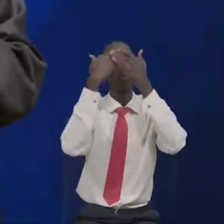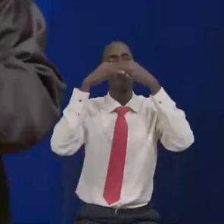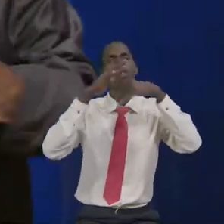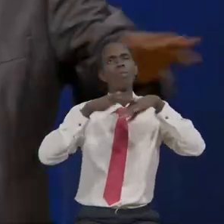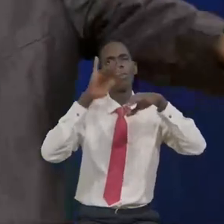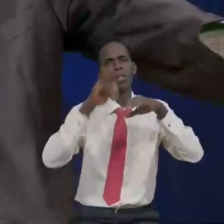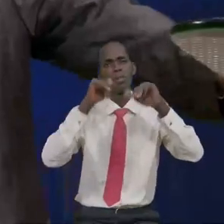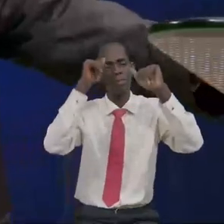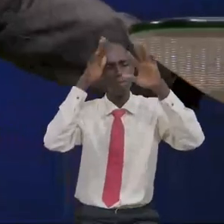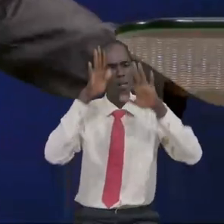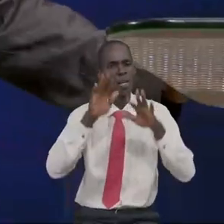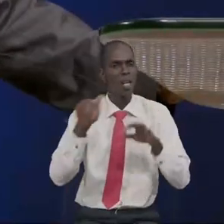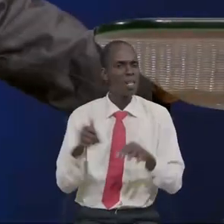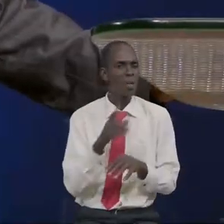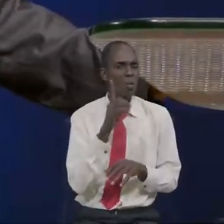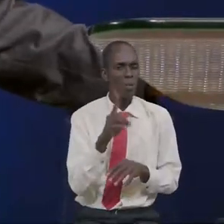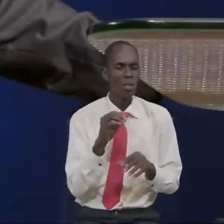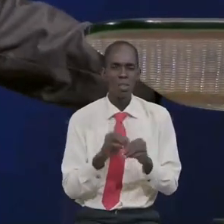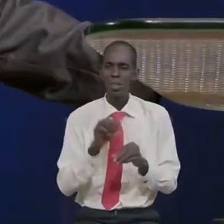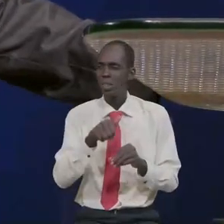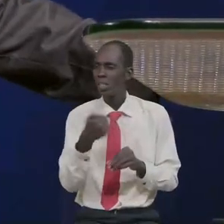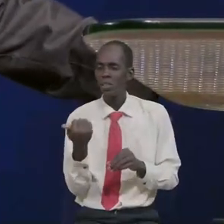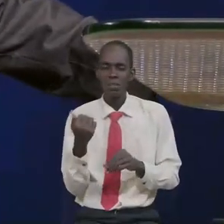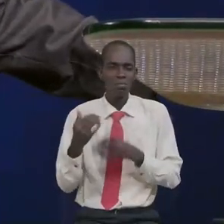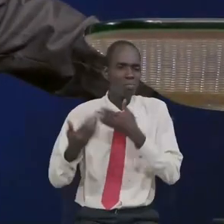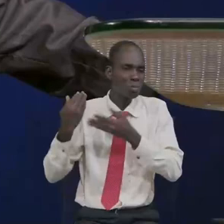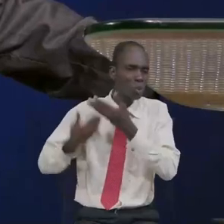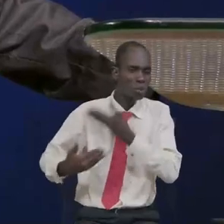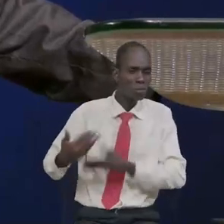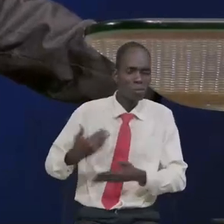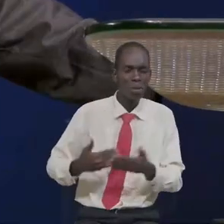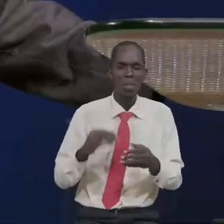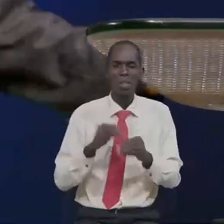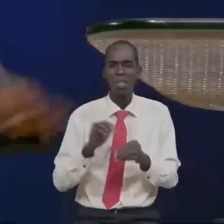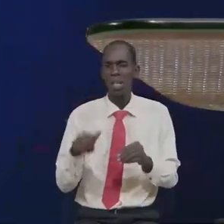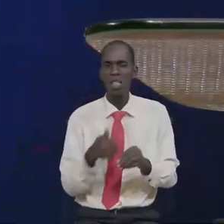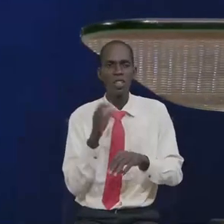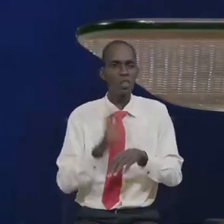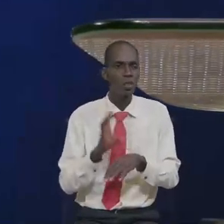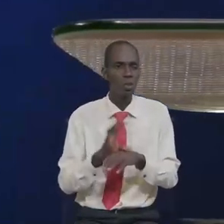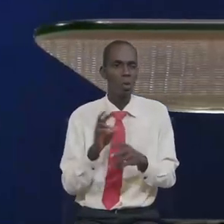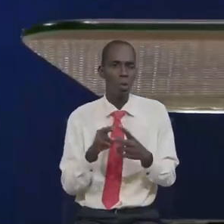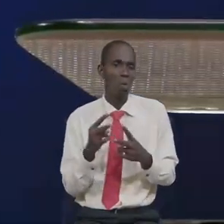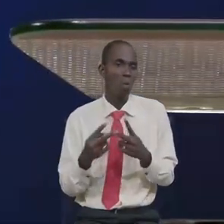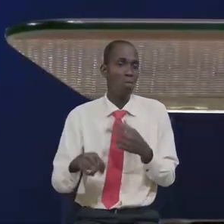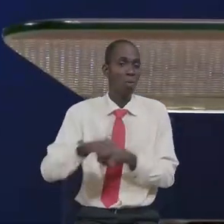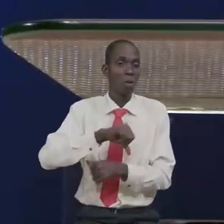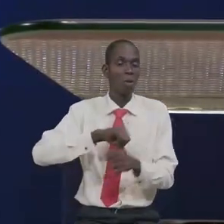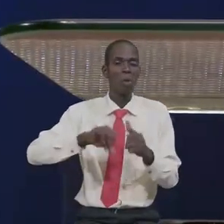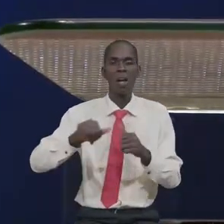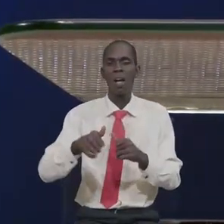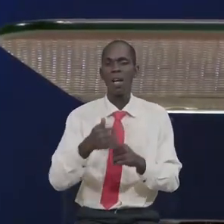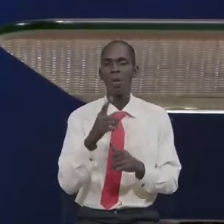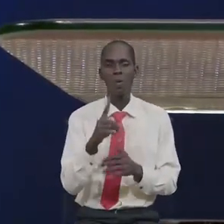Jésus-Christ, quiconque dans un siècle, dans une dénomination, dans une communion,